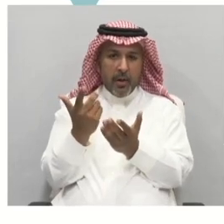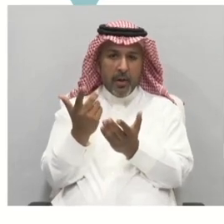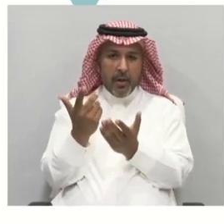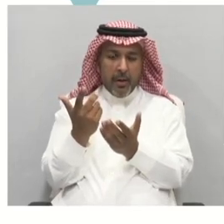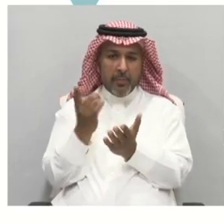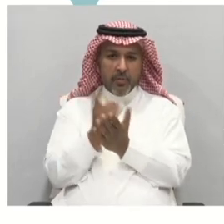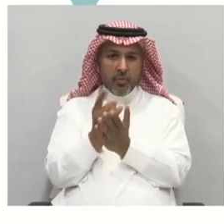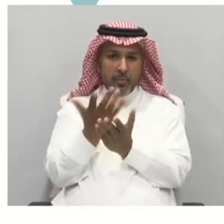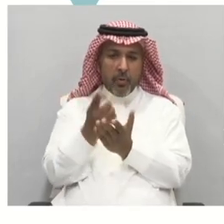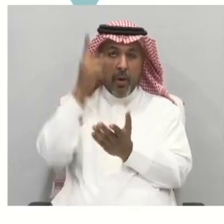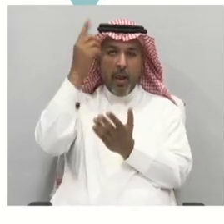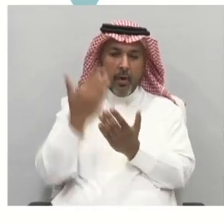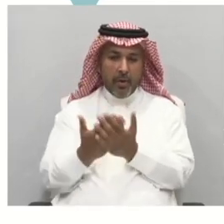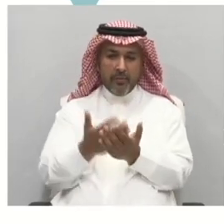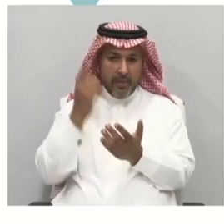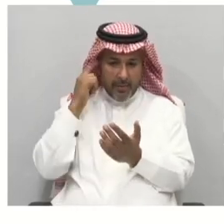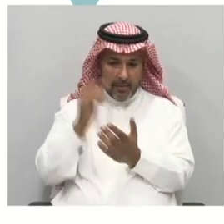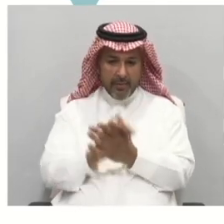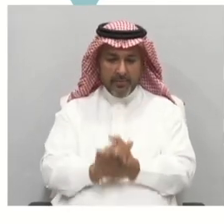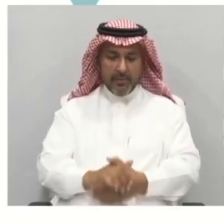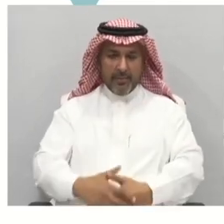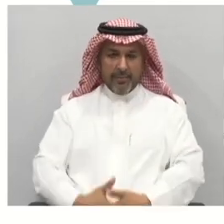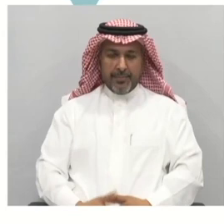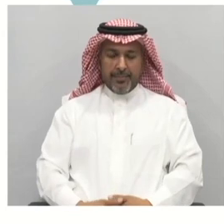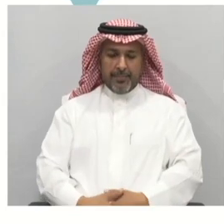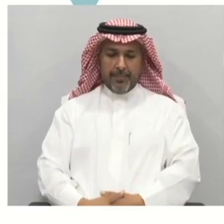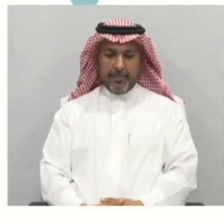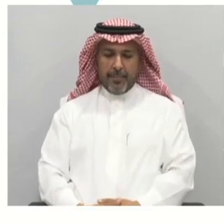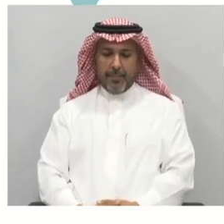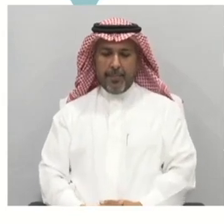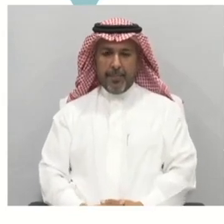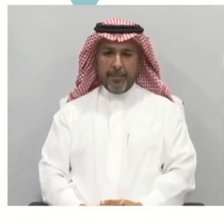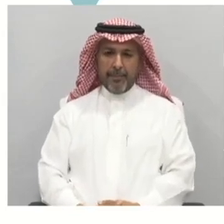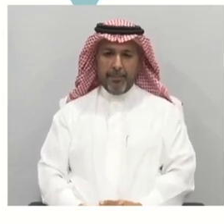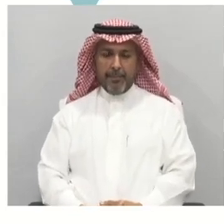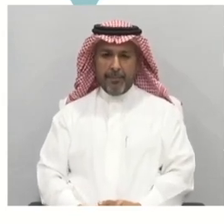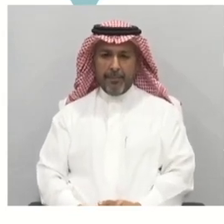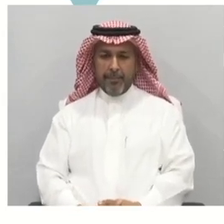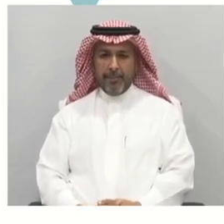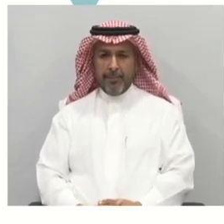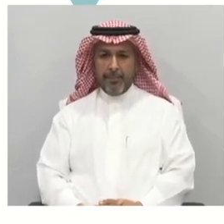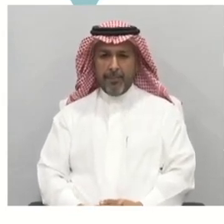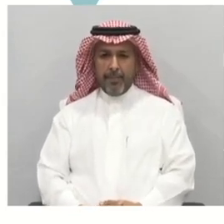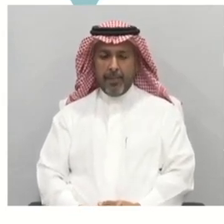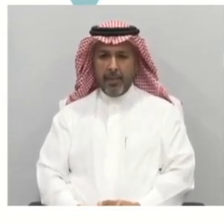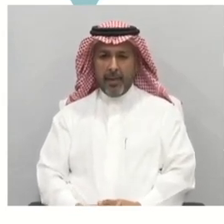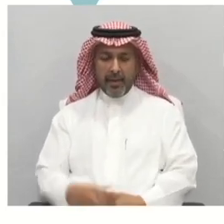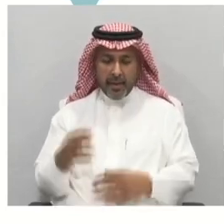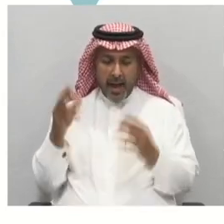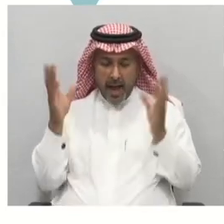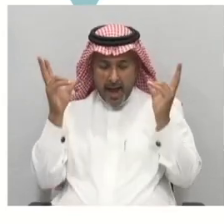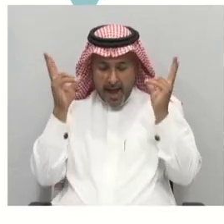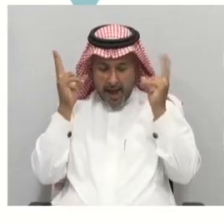وتعالى طيب لماذا هي دلاله واضحه من ادله وجود الله سبحانه وتعالى